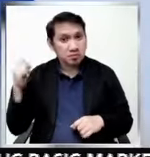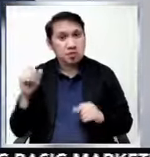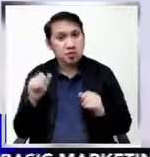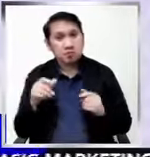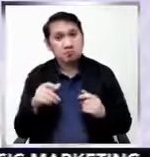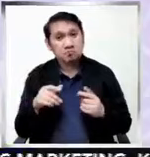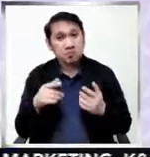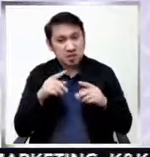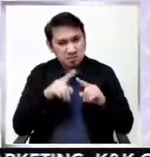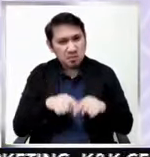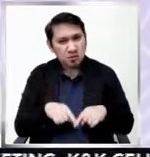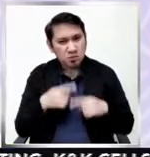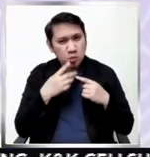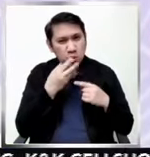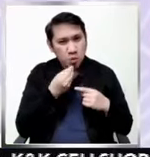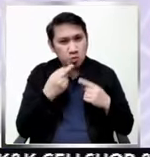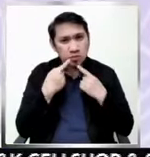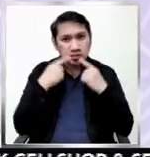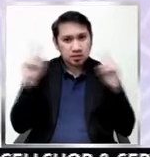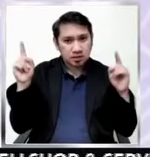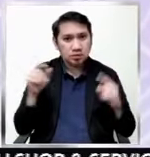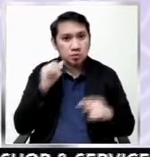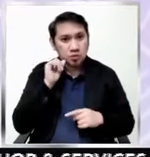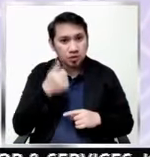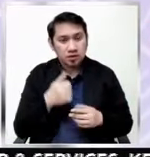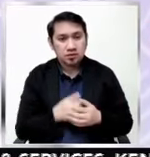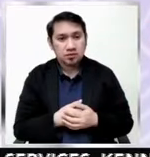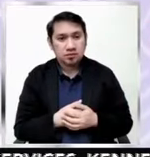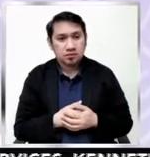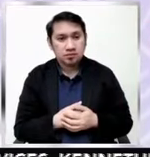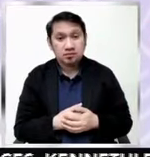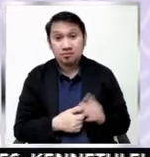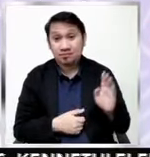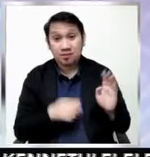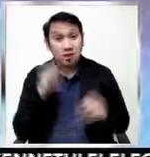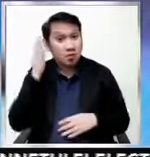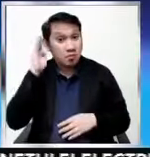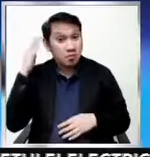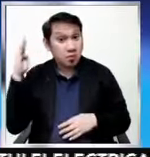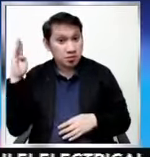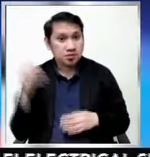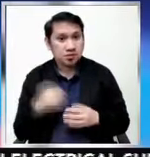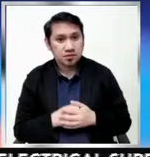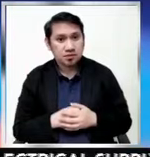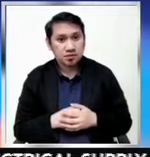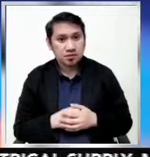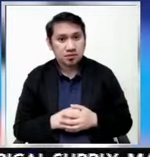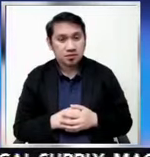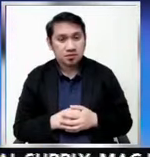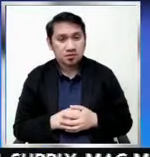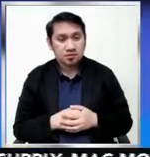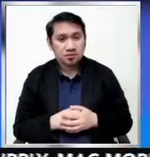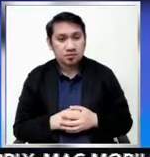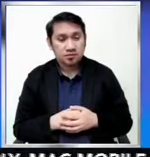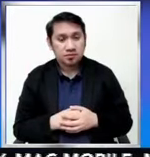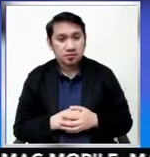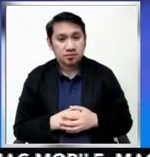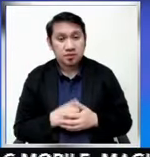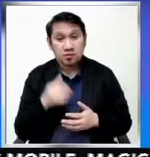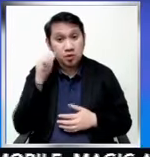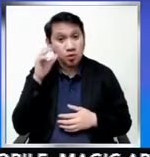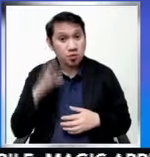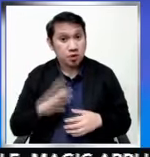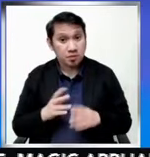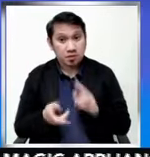bukas. Ikasampung bronze medal naman ang inuwi ni Pinay Karateka Sakura Alforte sa round 2 pool 2 ng Women's Individual